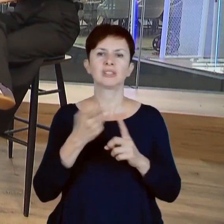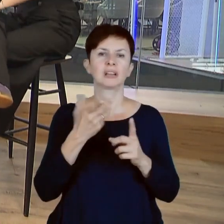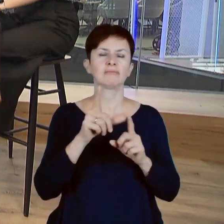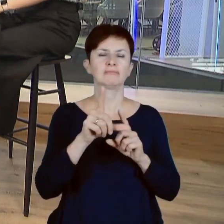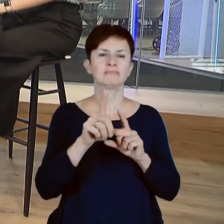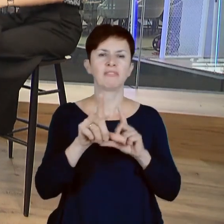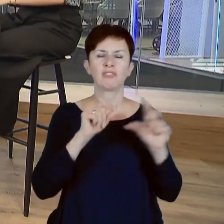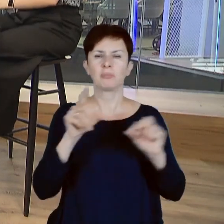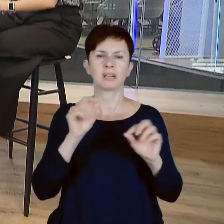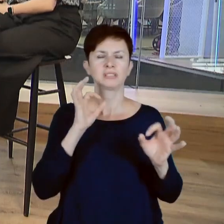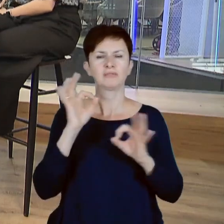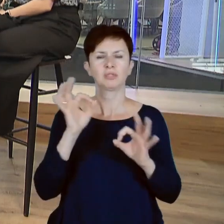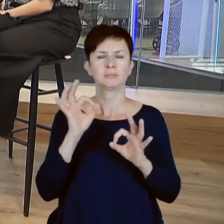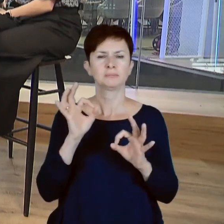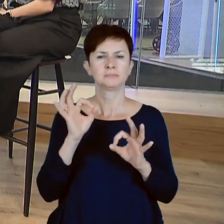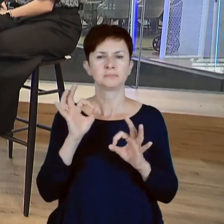są badania ogólnie pokazujące taki